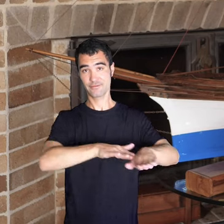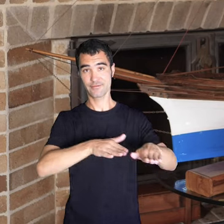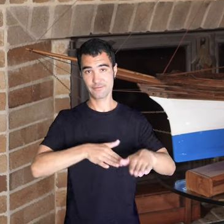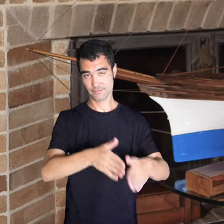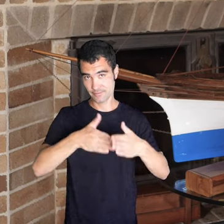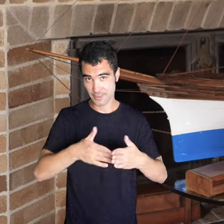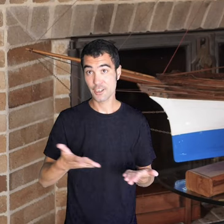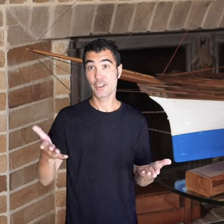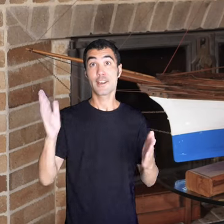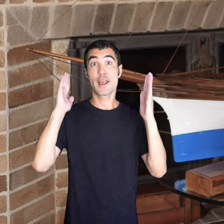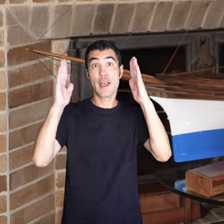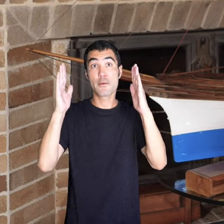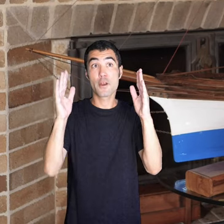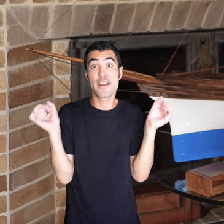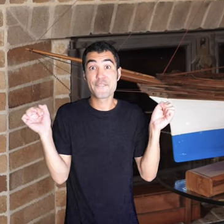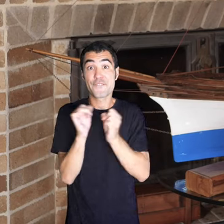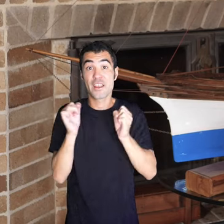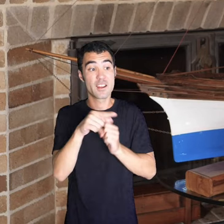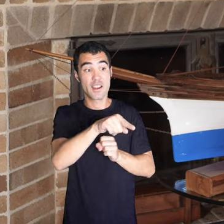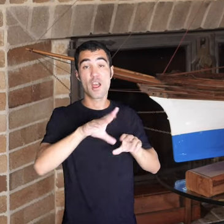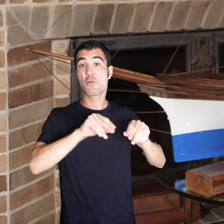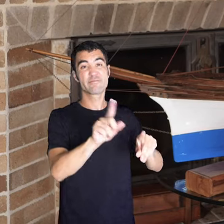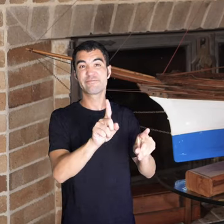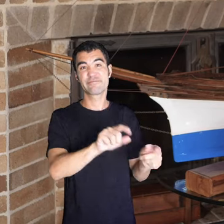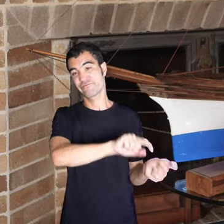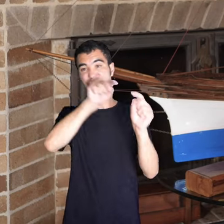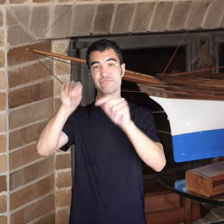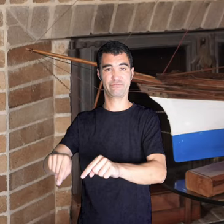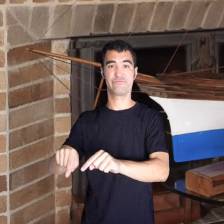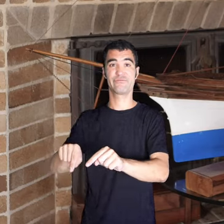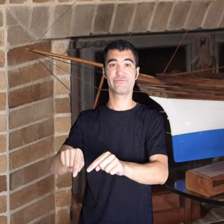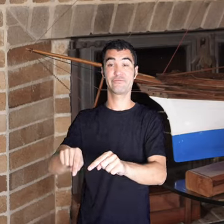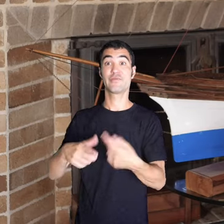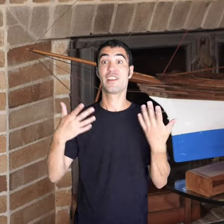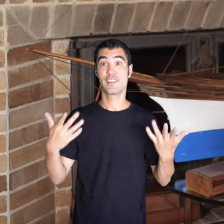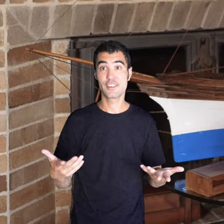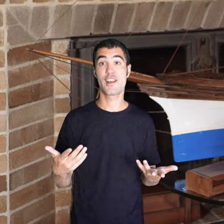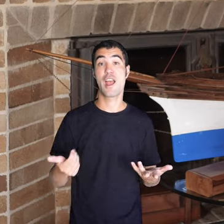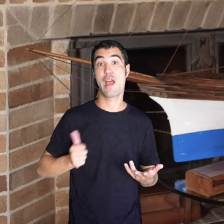en l'hivern, quan ja no s'empleava la barca per fer feina, pues la varen